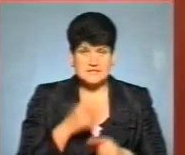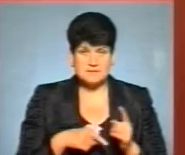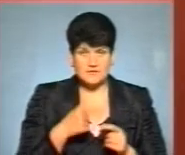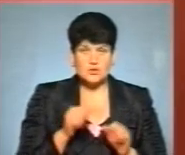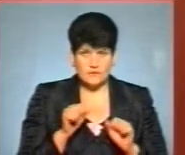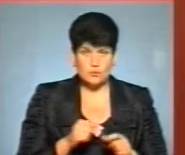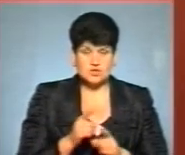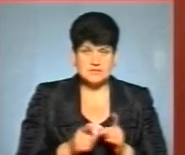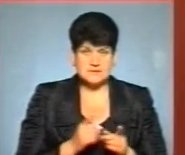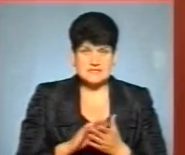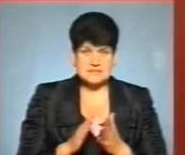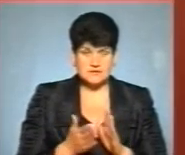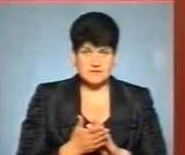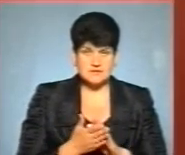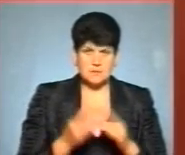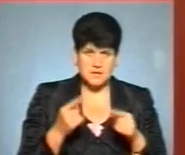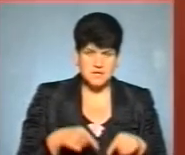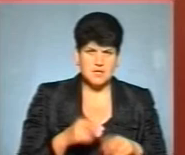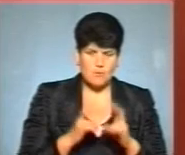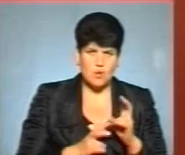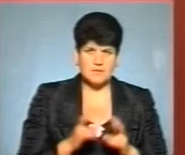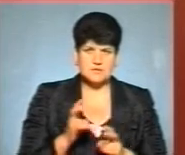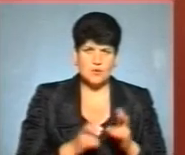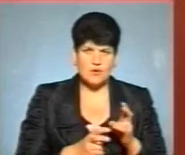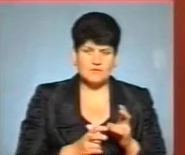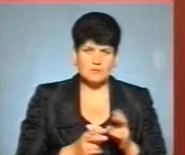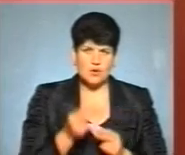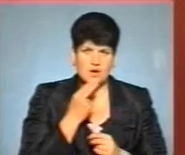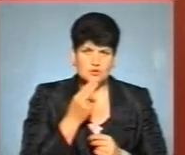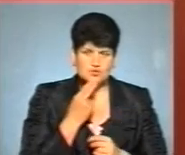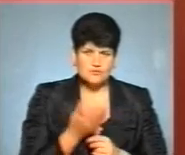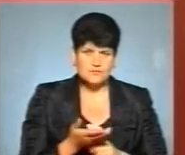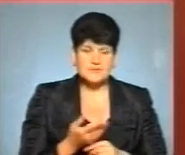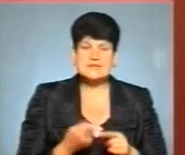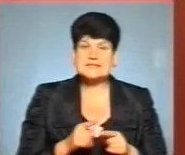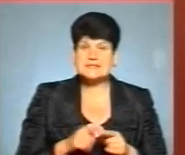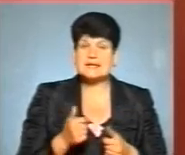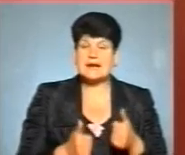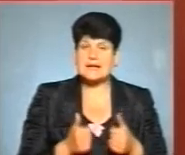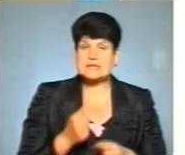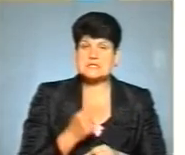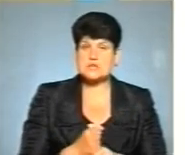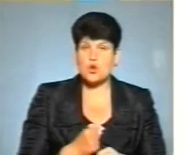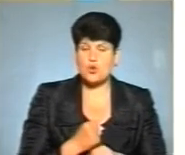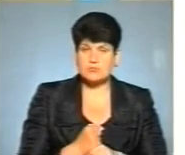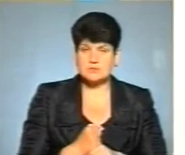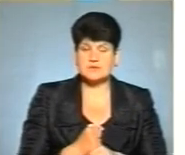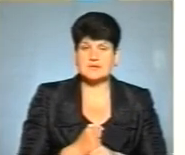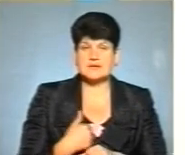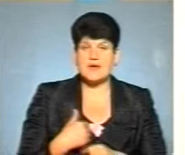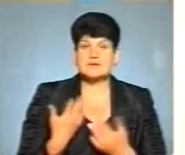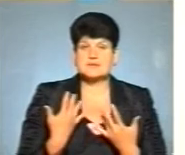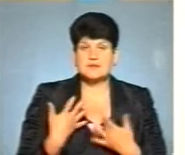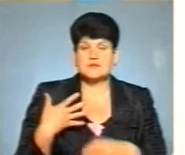можете змінити ситуацію, падіння промисловості, зокрема, у нас де ця про харчову енергетику. Цей рейтинг, по-перше, зроблений, я наскільки розумію,